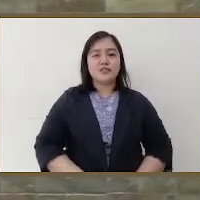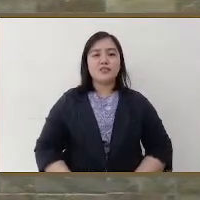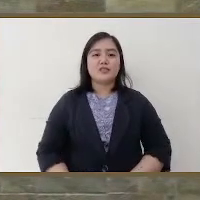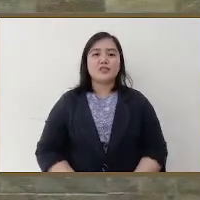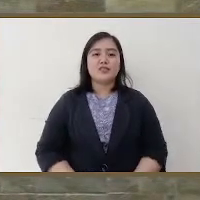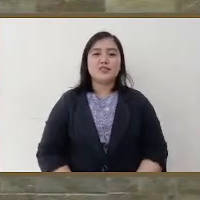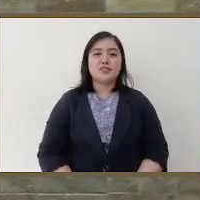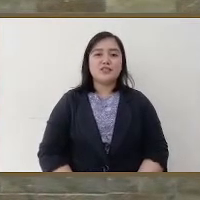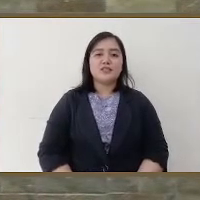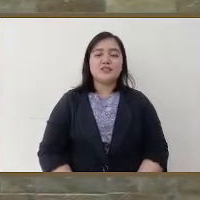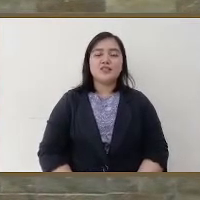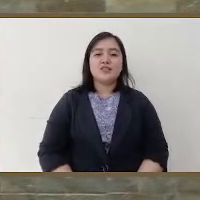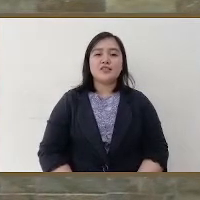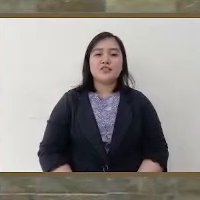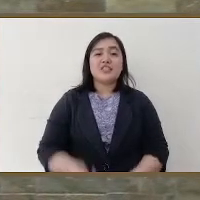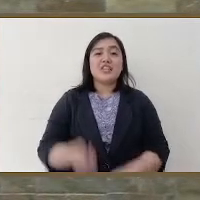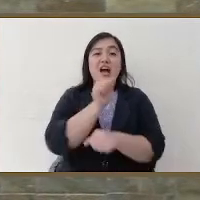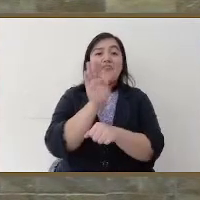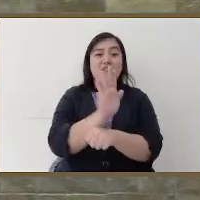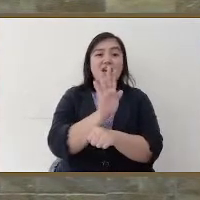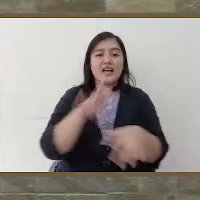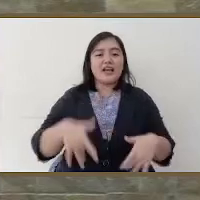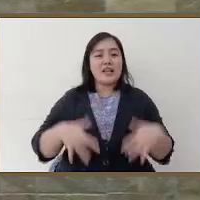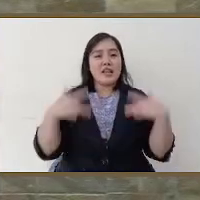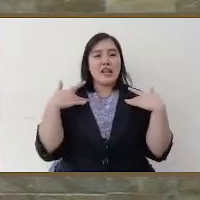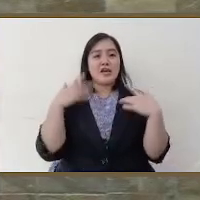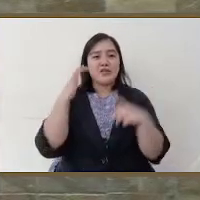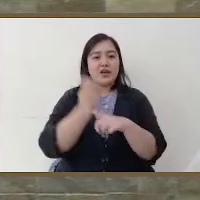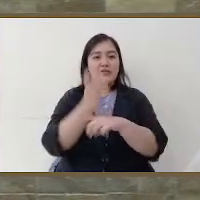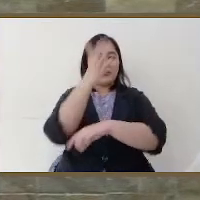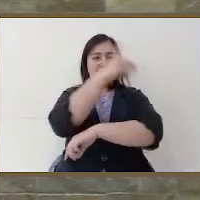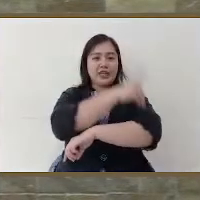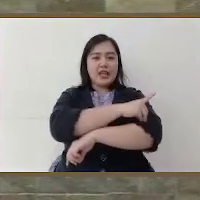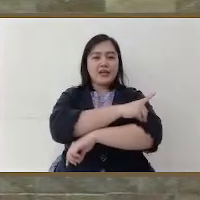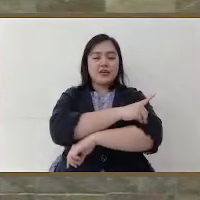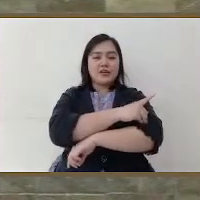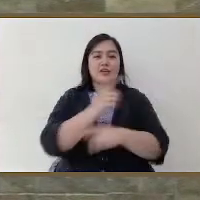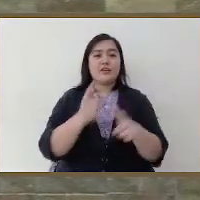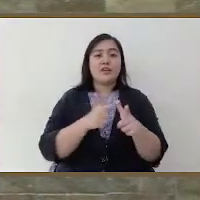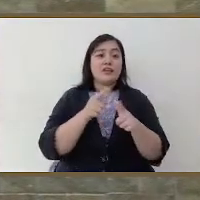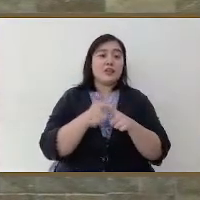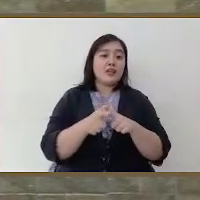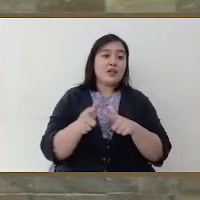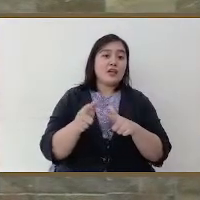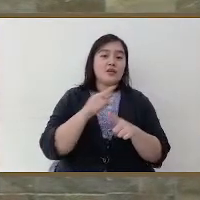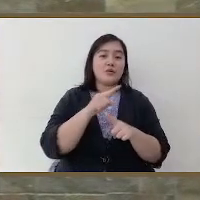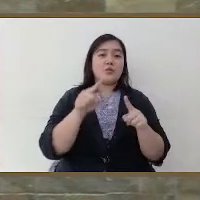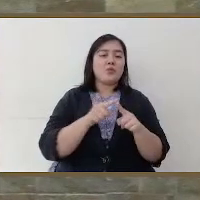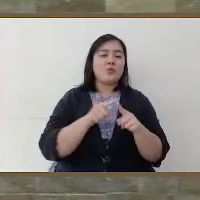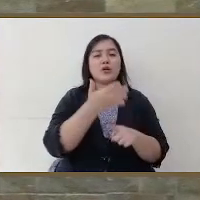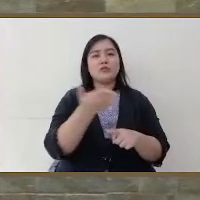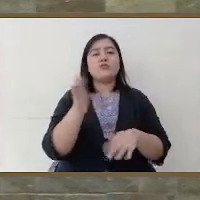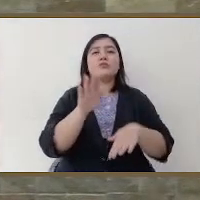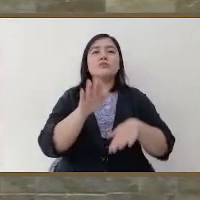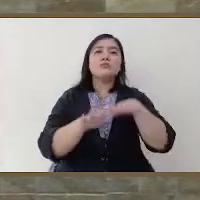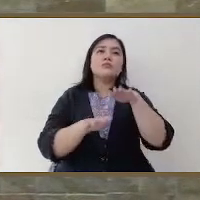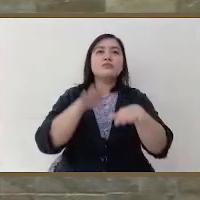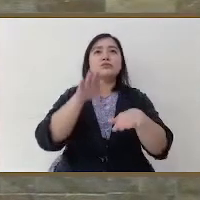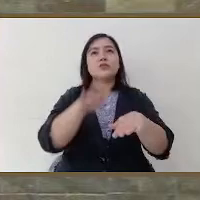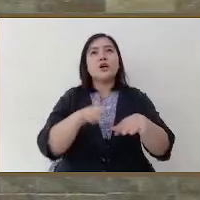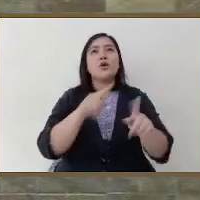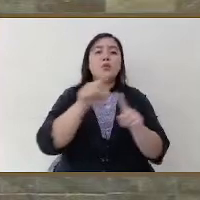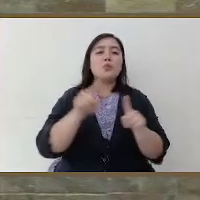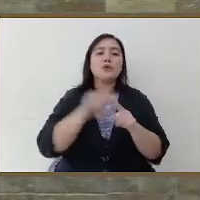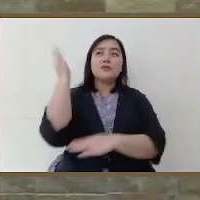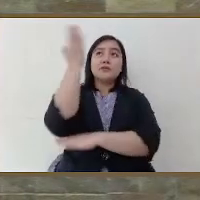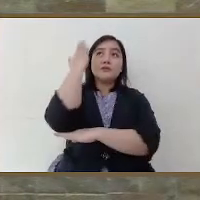matino nito, mga kapatid? You see? And then bigla ka na lamang naglalakad, wala ka na magkadiferensya. Pagbangon mo sa umaga, bigla